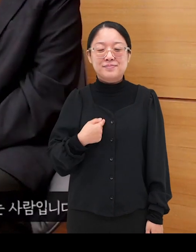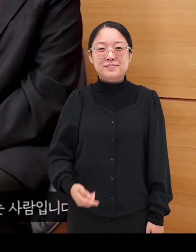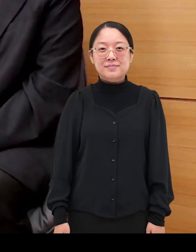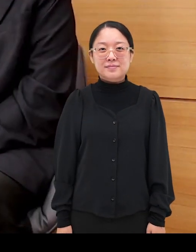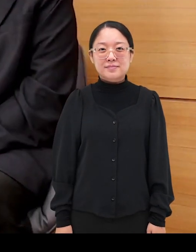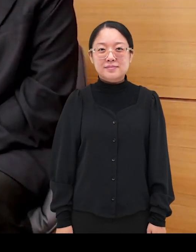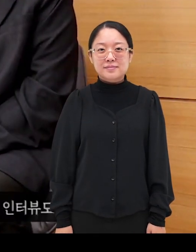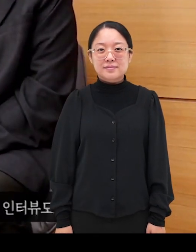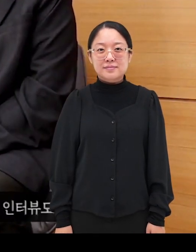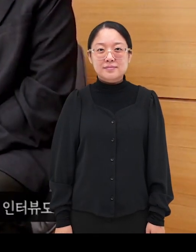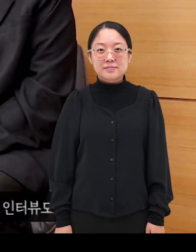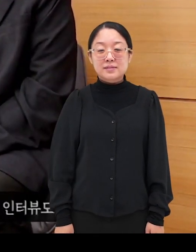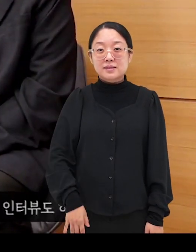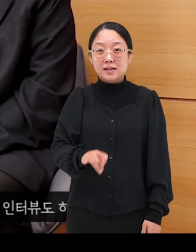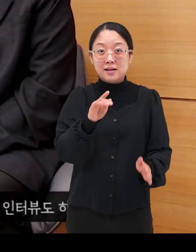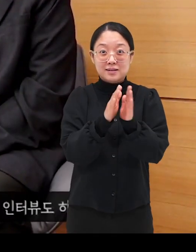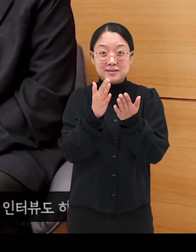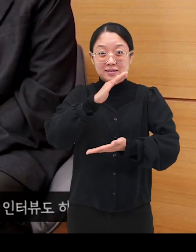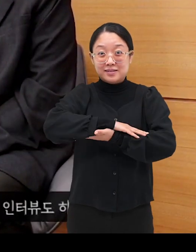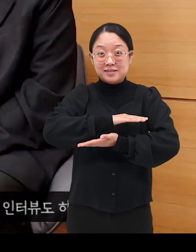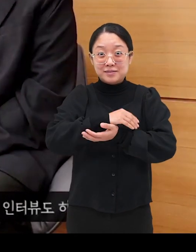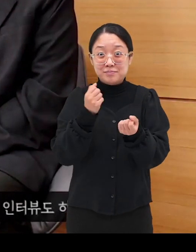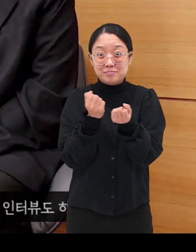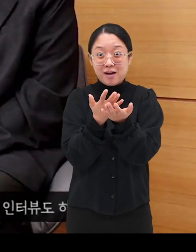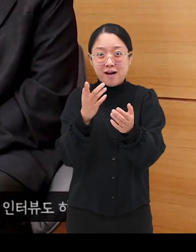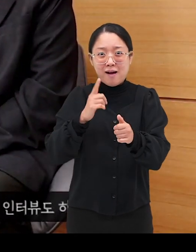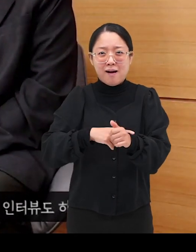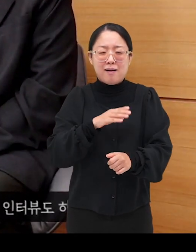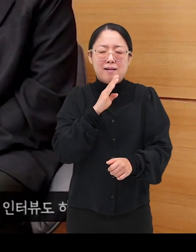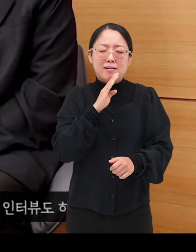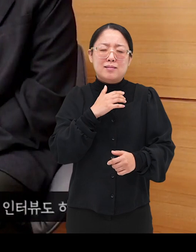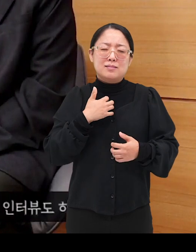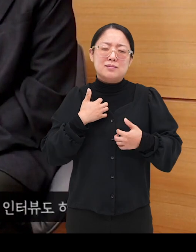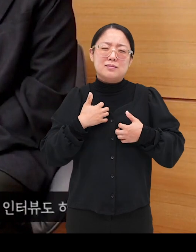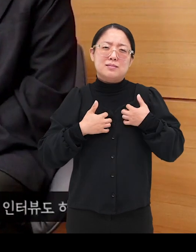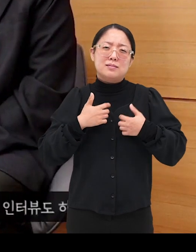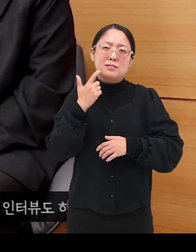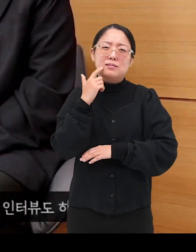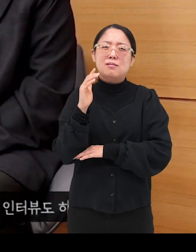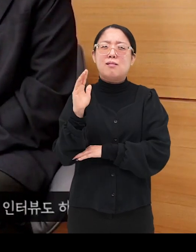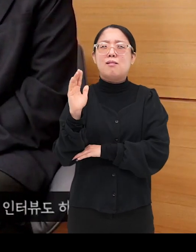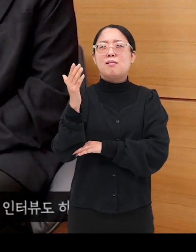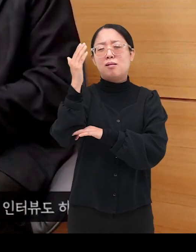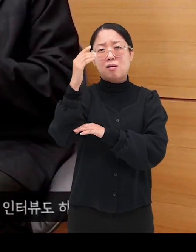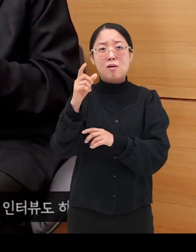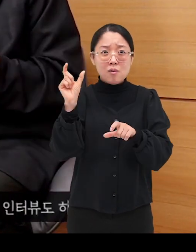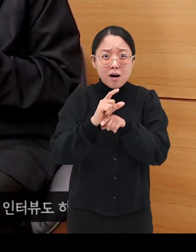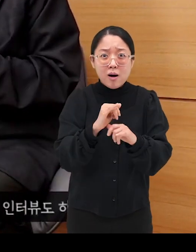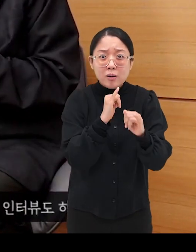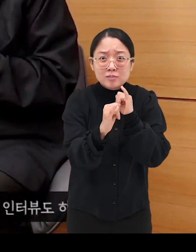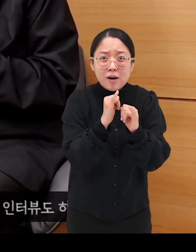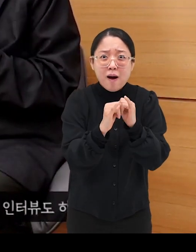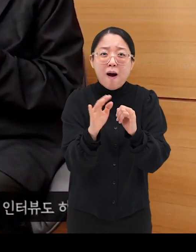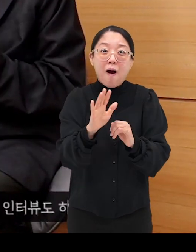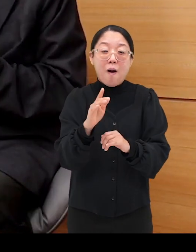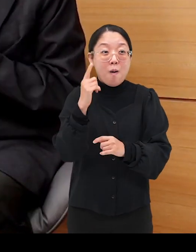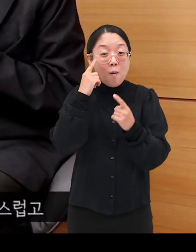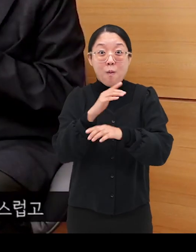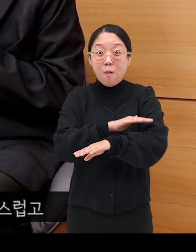사람입니다. 일단 책을 찍게 되어서 너무 정말 영광스러운 순간이고요. 이렇게 인터뷰도